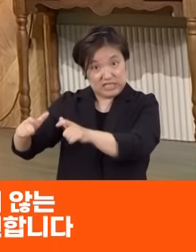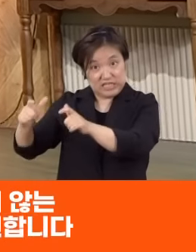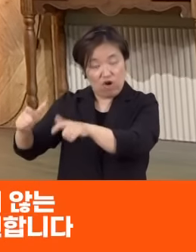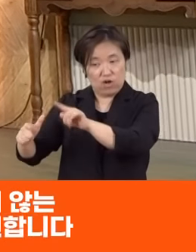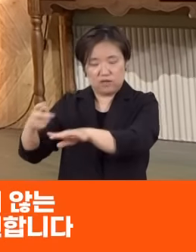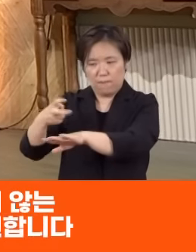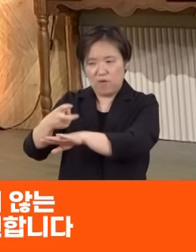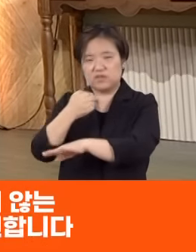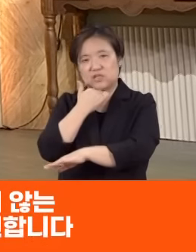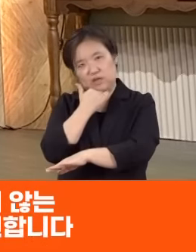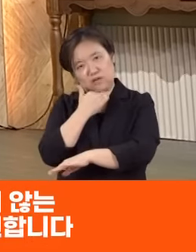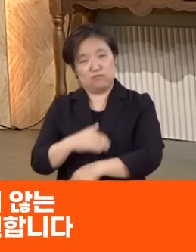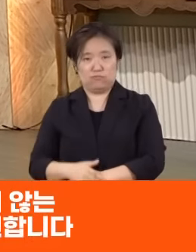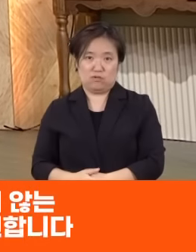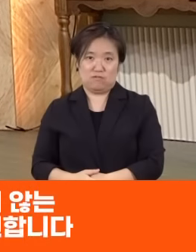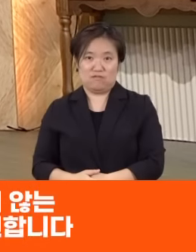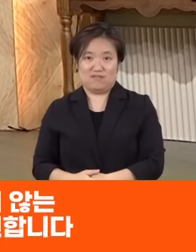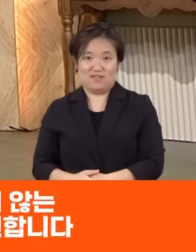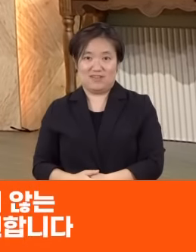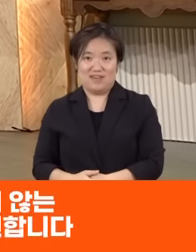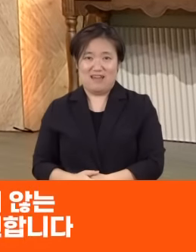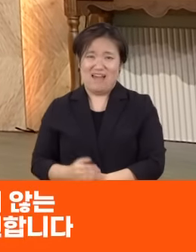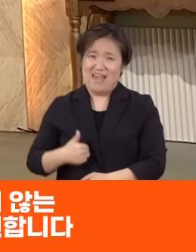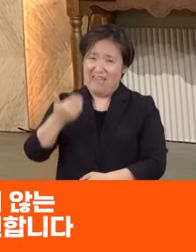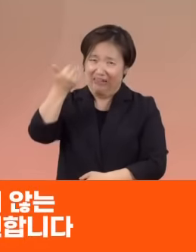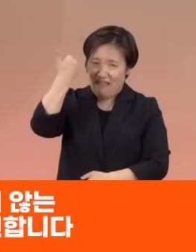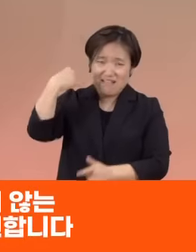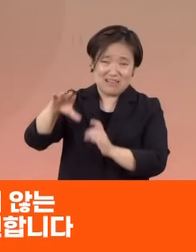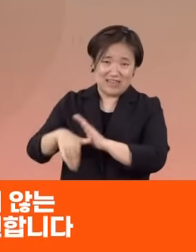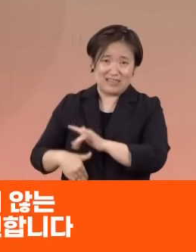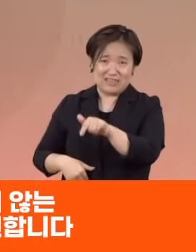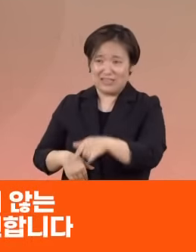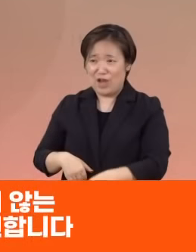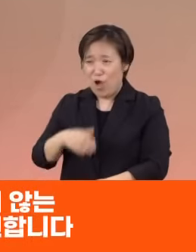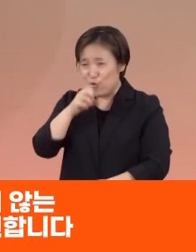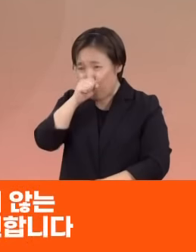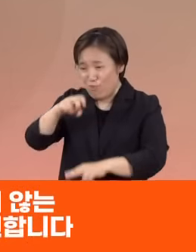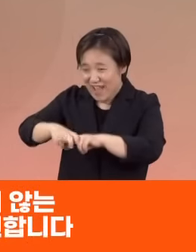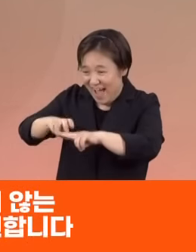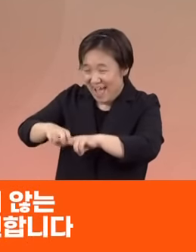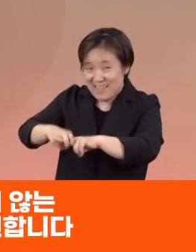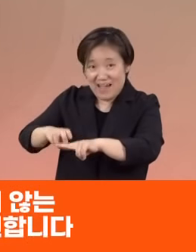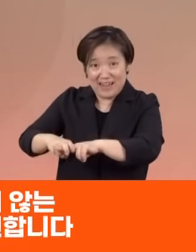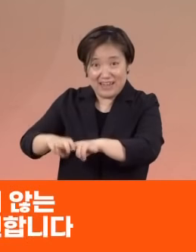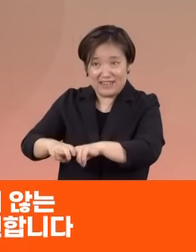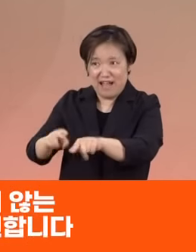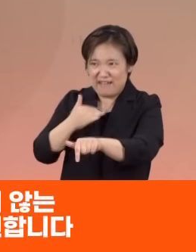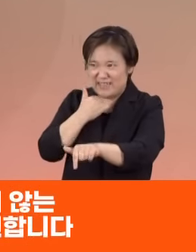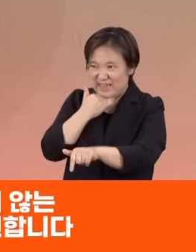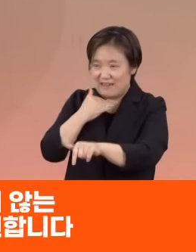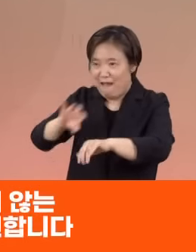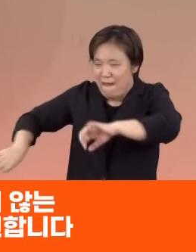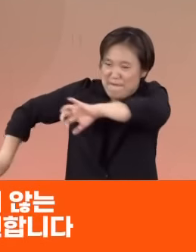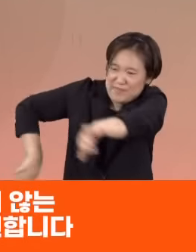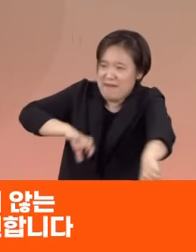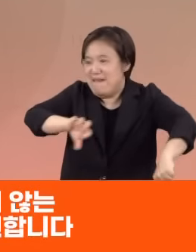당시에 서로 좋은 자리를 차지하기 위해서 기다리는 사람들이 먼저 버스를